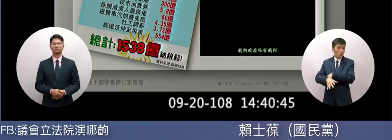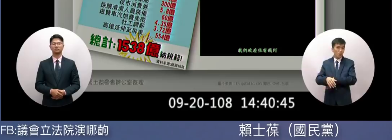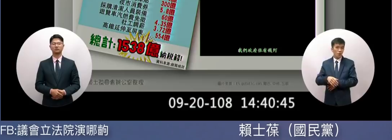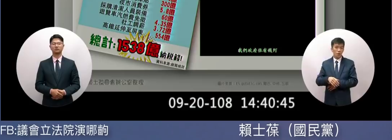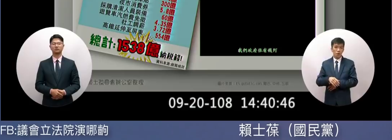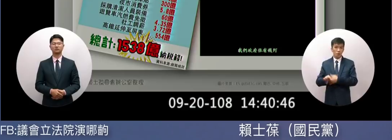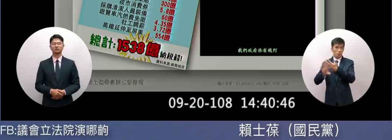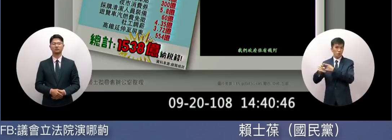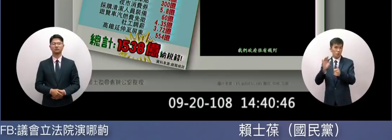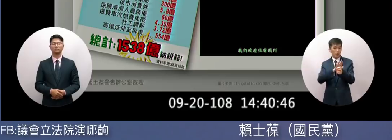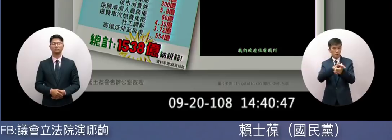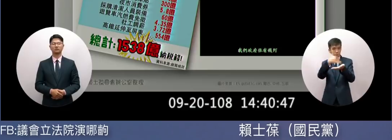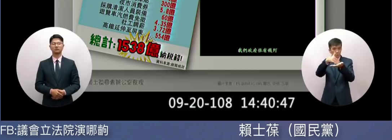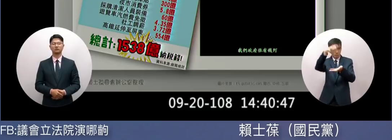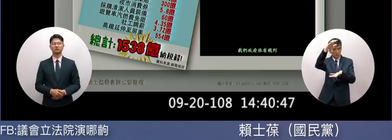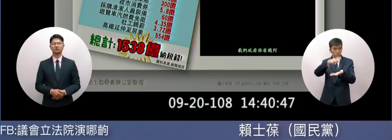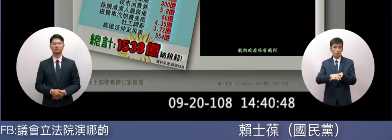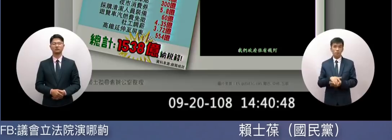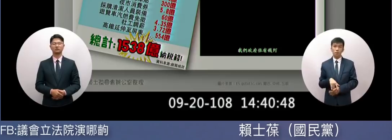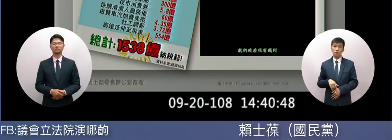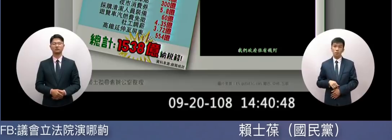统计啊，就在你的任内，